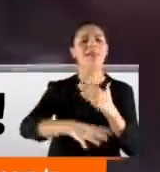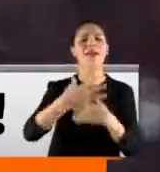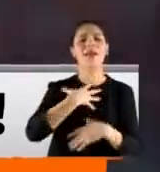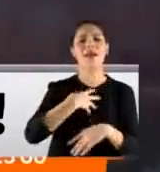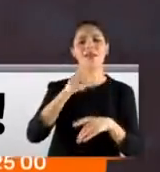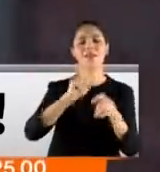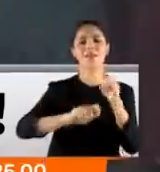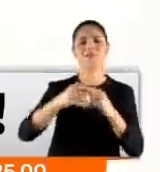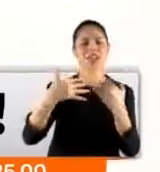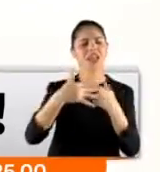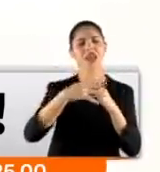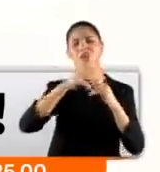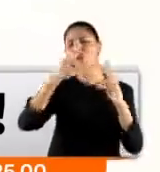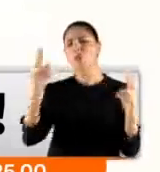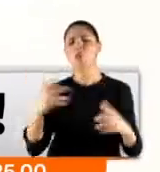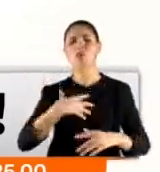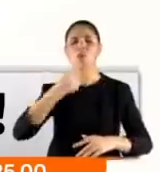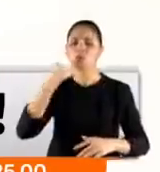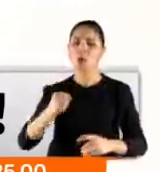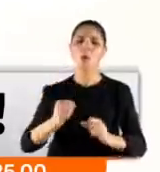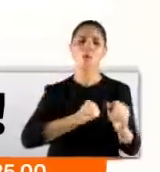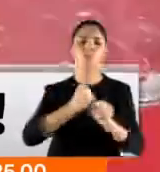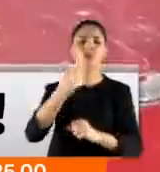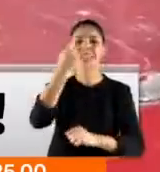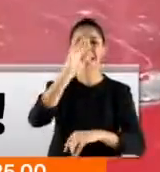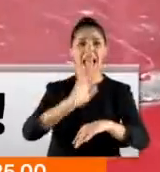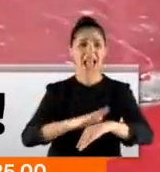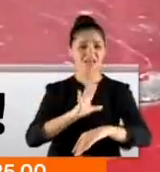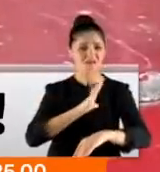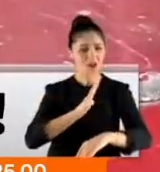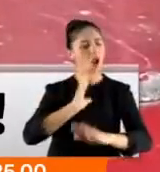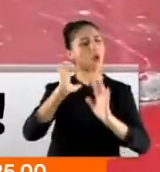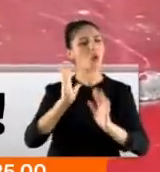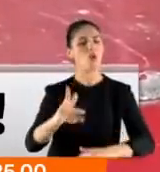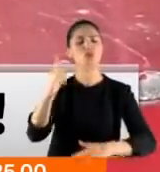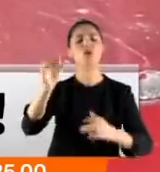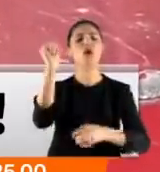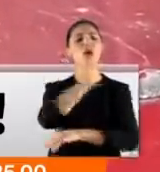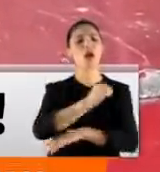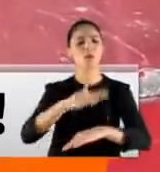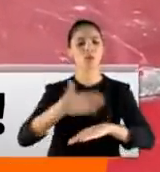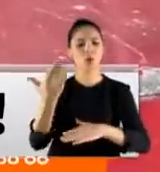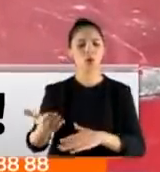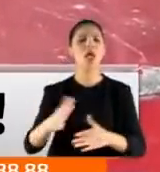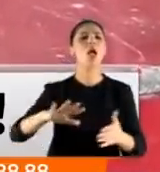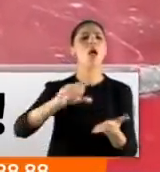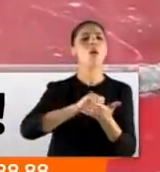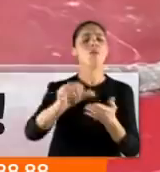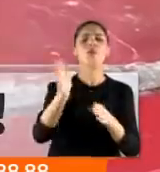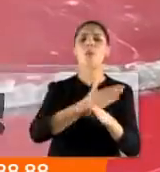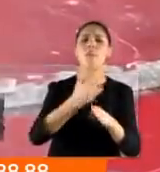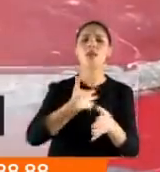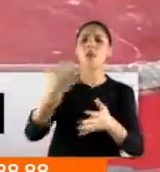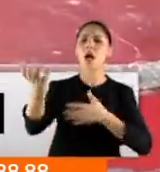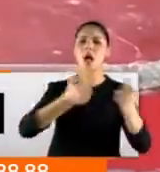nuru. Gece gündüz çalıştı, tek eliyle kamyon yaptı. Demir aldım, porfür aldım, şahsı aldım, sac aldım, parçasını